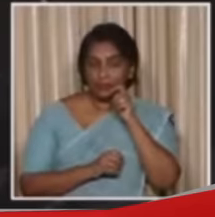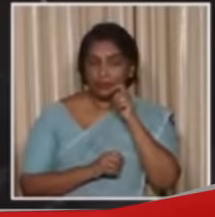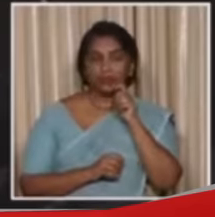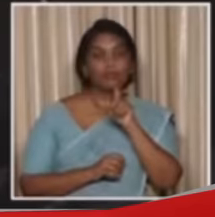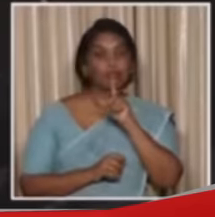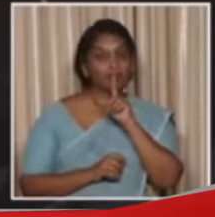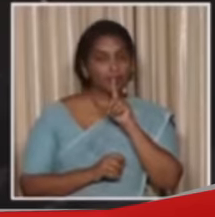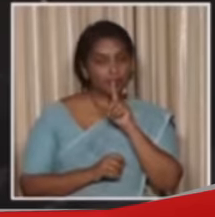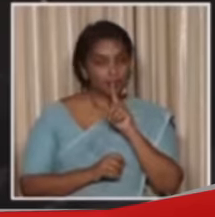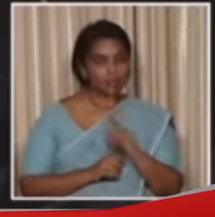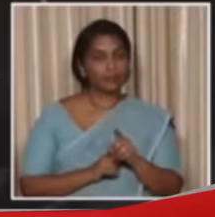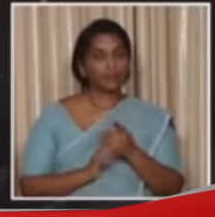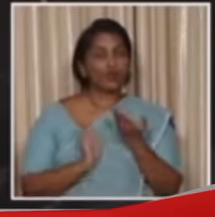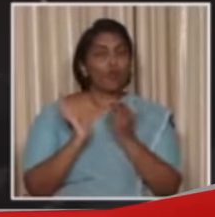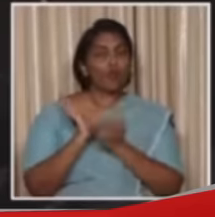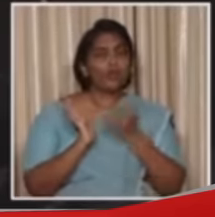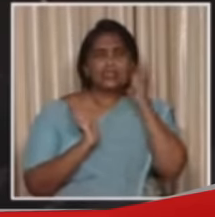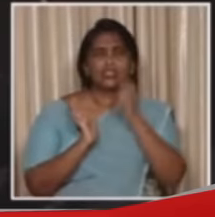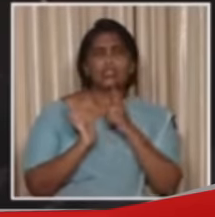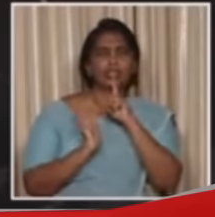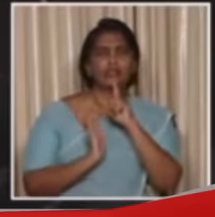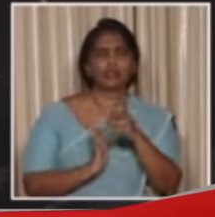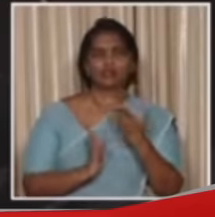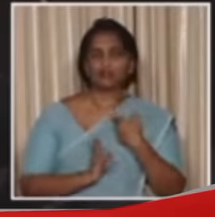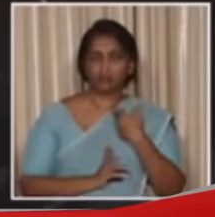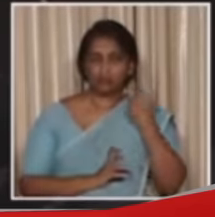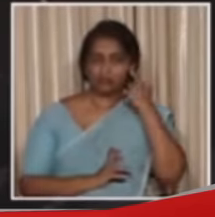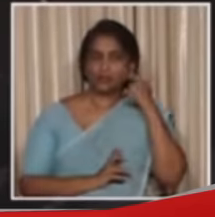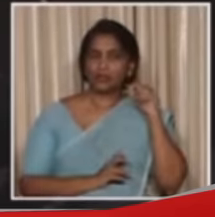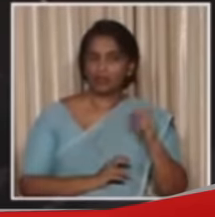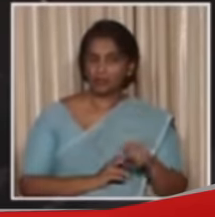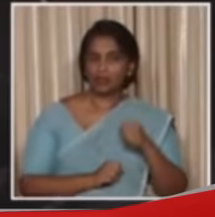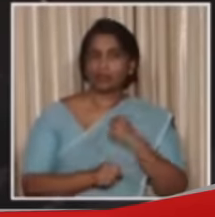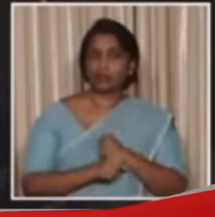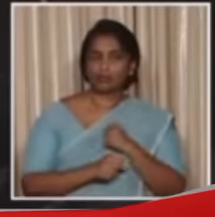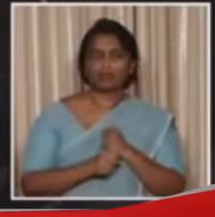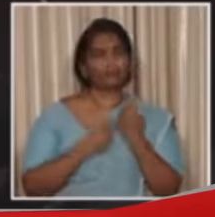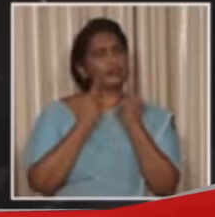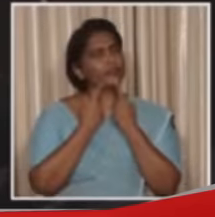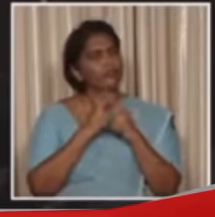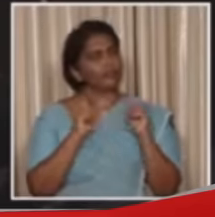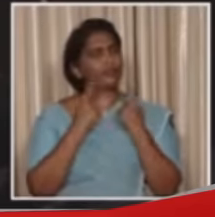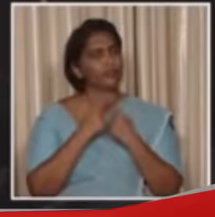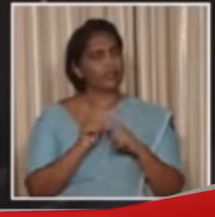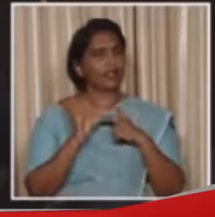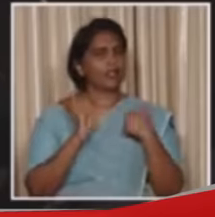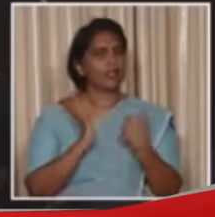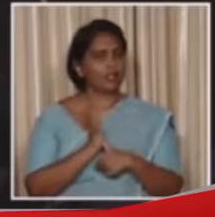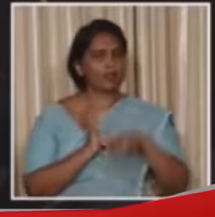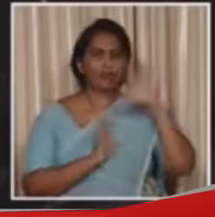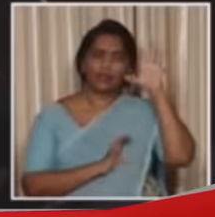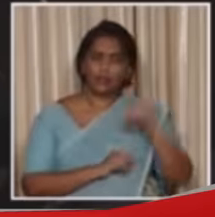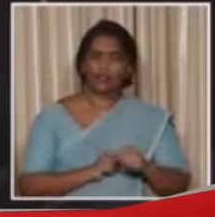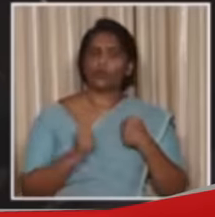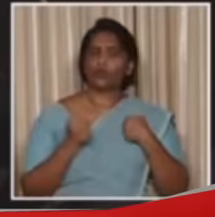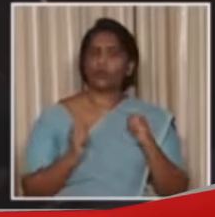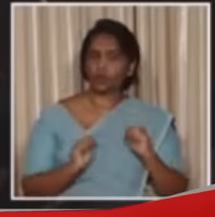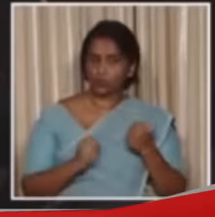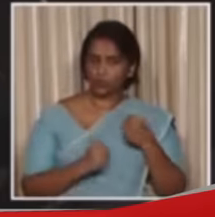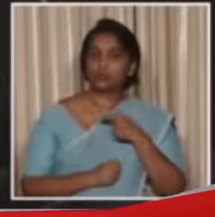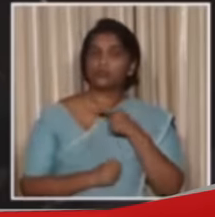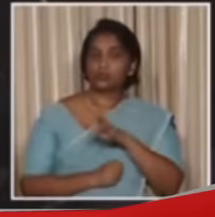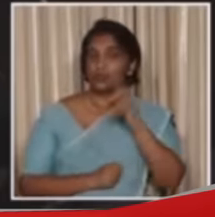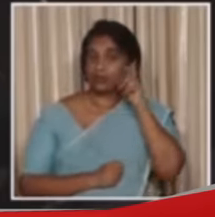එක නිර්වචනය කරන විදිය. අපි දන්නවා මේ ආණ්ඩුව විවිධ පනත් ගේන්න උත්සාහ කරේ